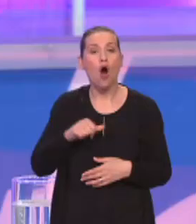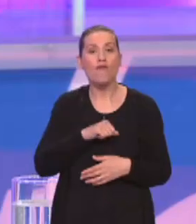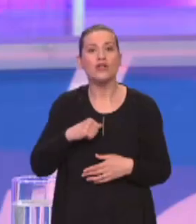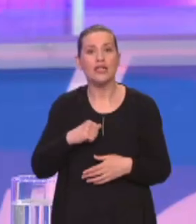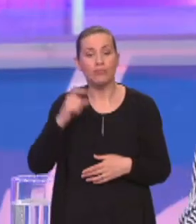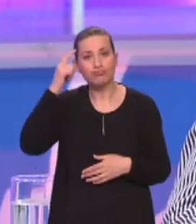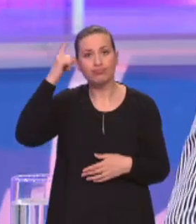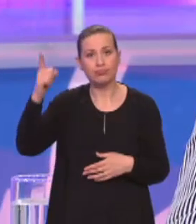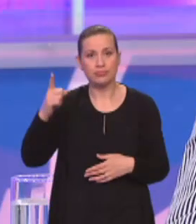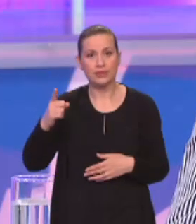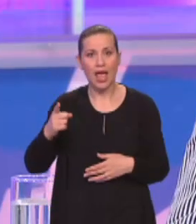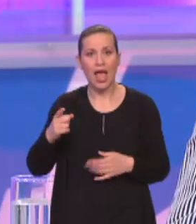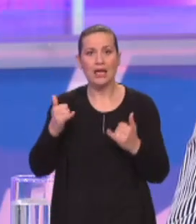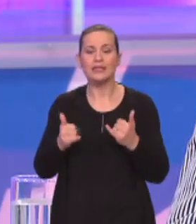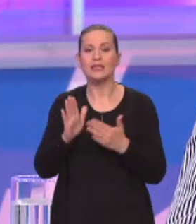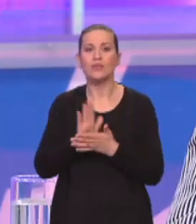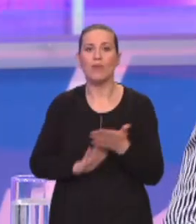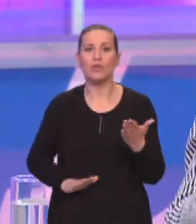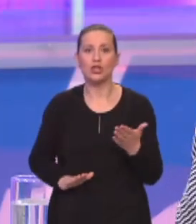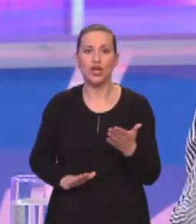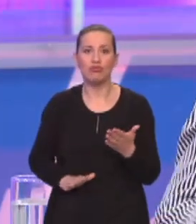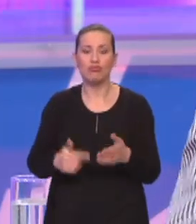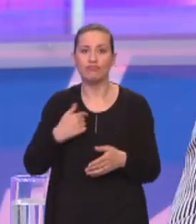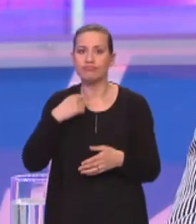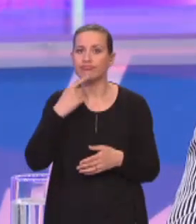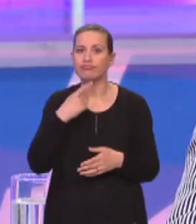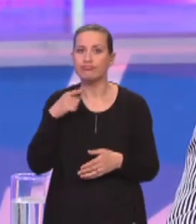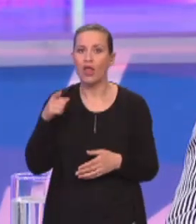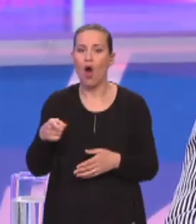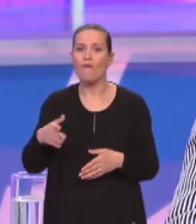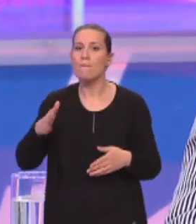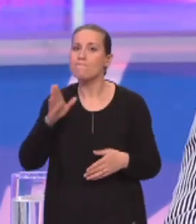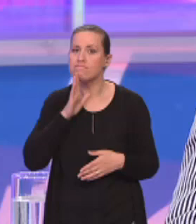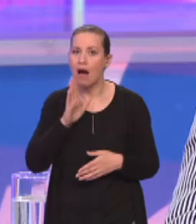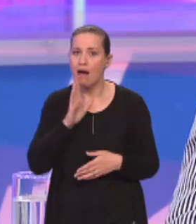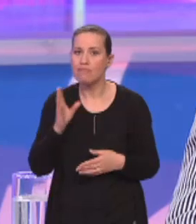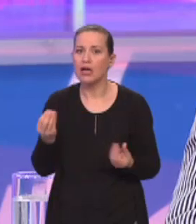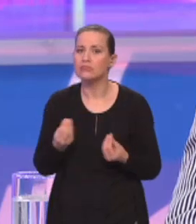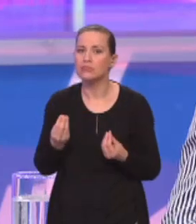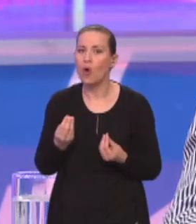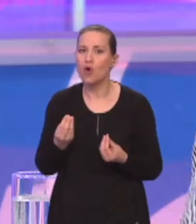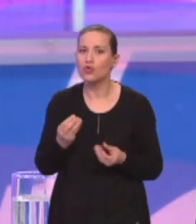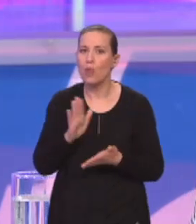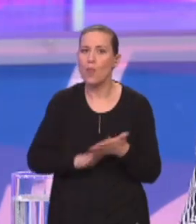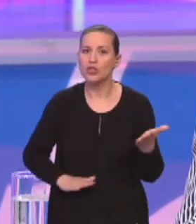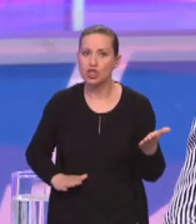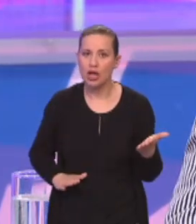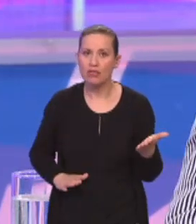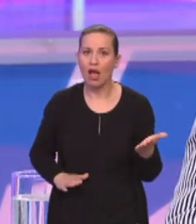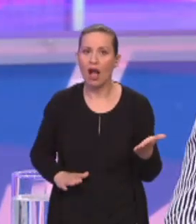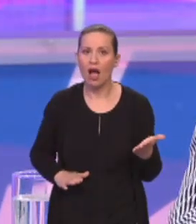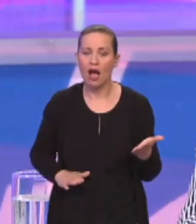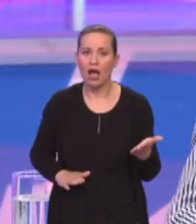Zapravo mi smo na samom začetku. Uh-huh. Dakle, već sam spomenula da su ovo majke koje su od samog početka uh-huh.